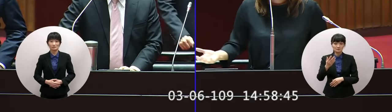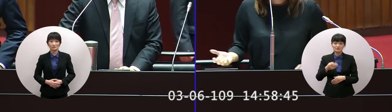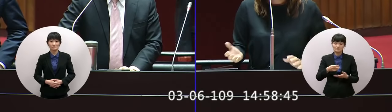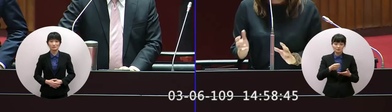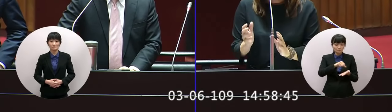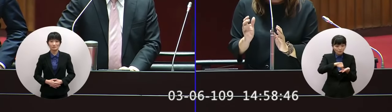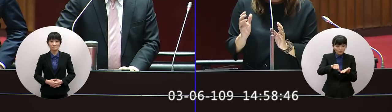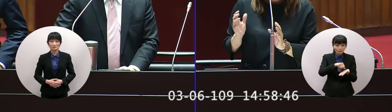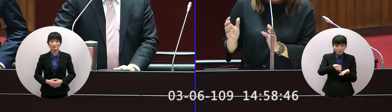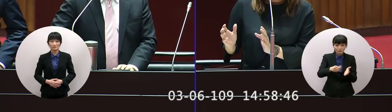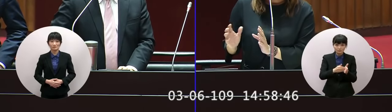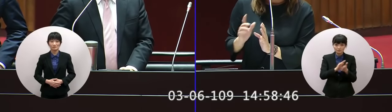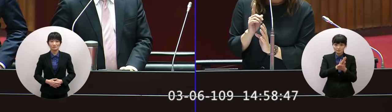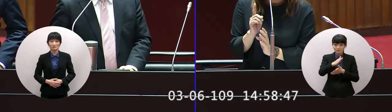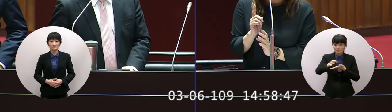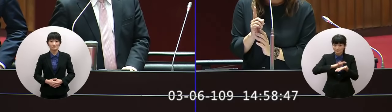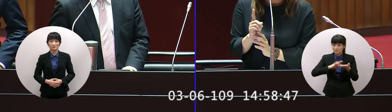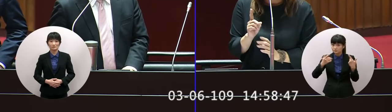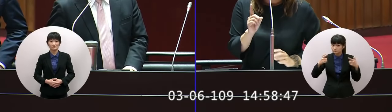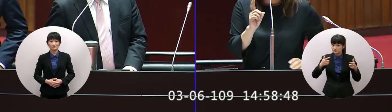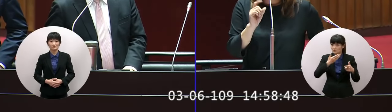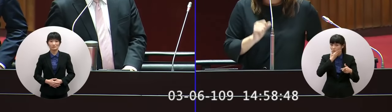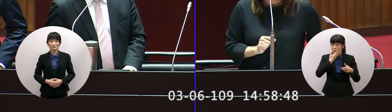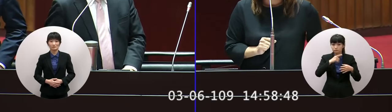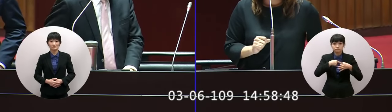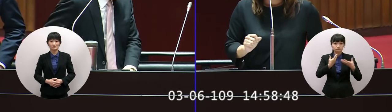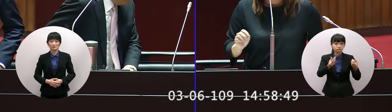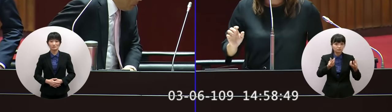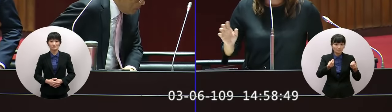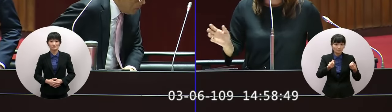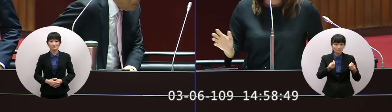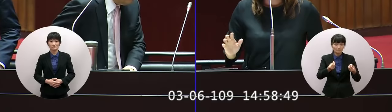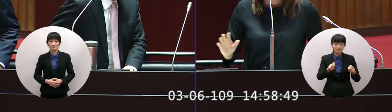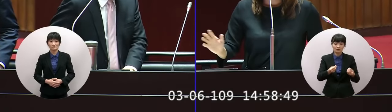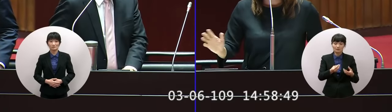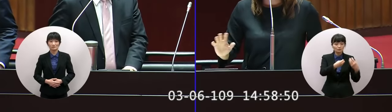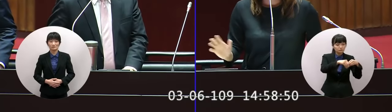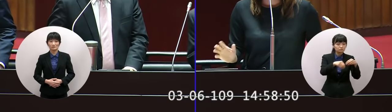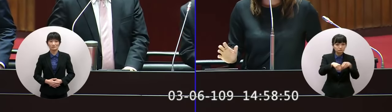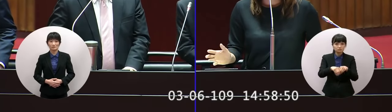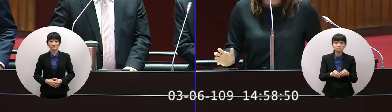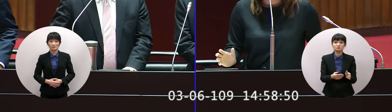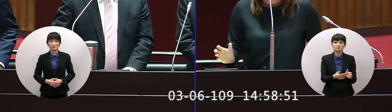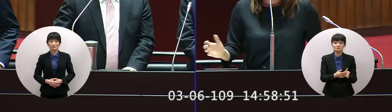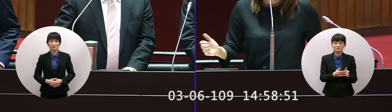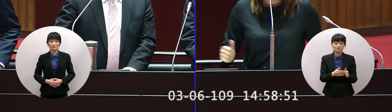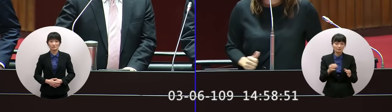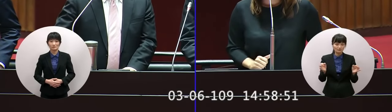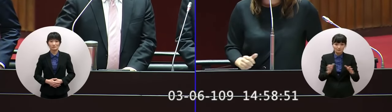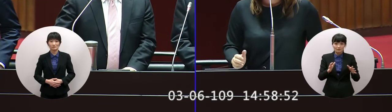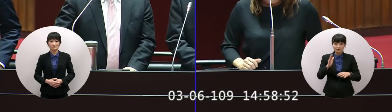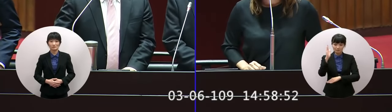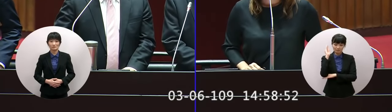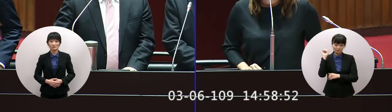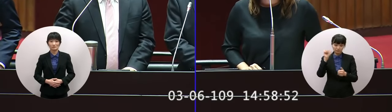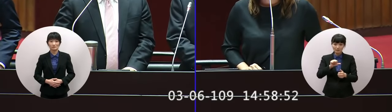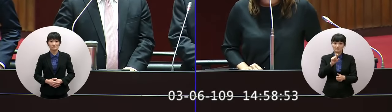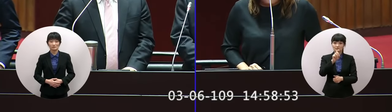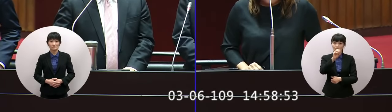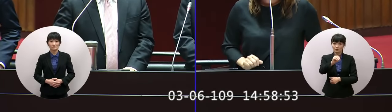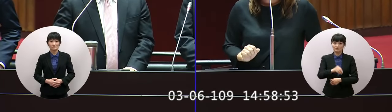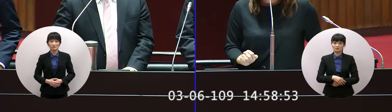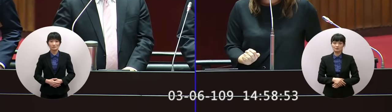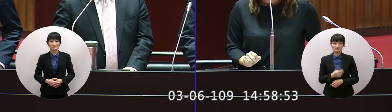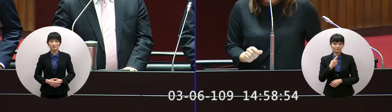理，现在他们农民动不动就被罚10万，我们那里非常非常多的农民都已经被罚过